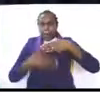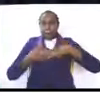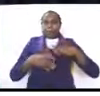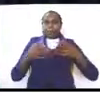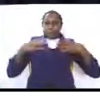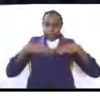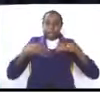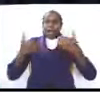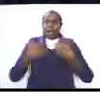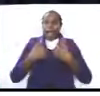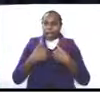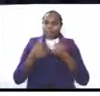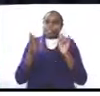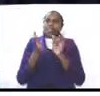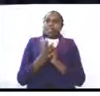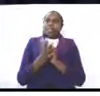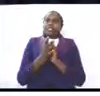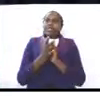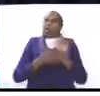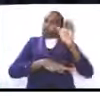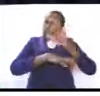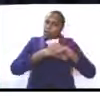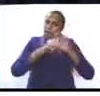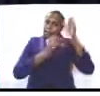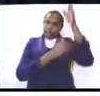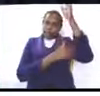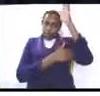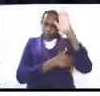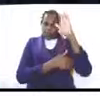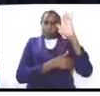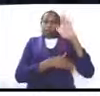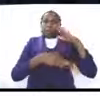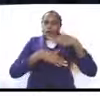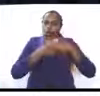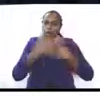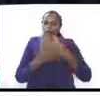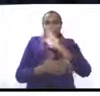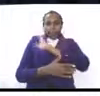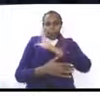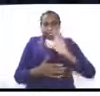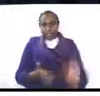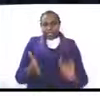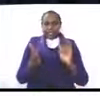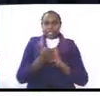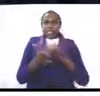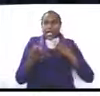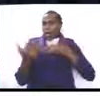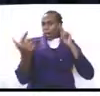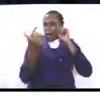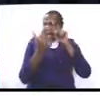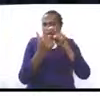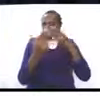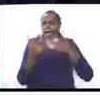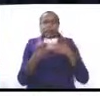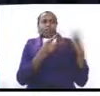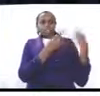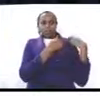wanadamu ambao tumeitwa na Mungu, sisi kama Wakristo, ile kusudi, ile jambo